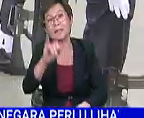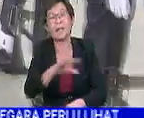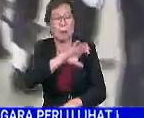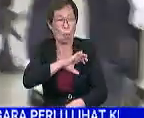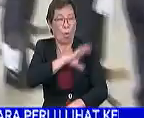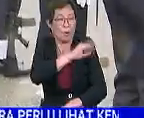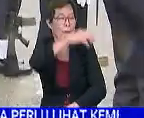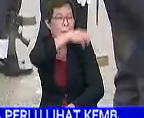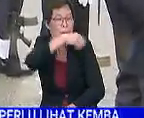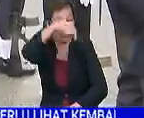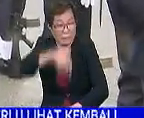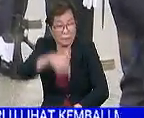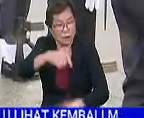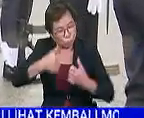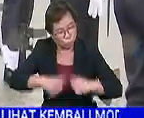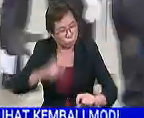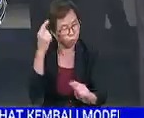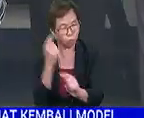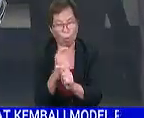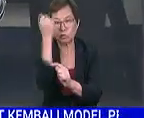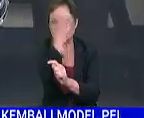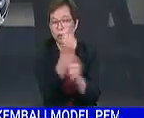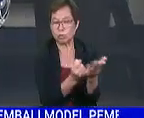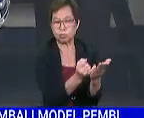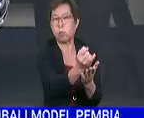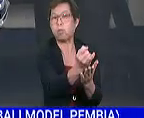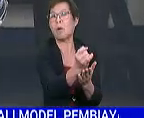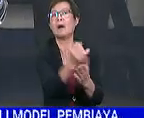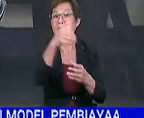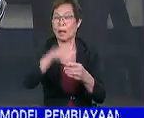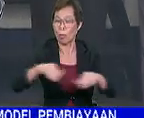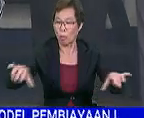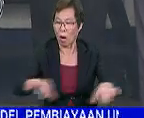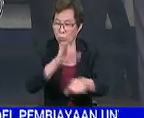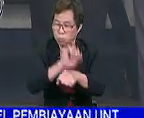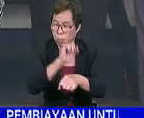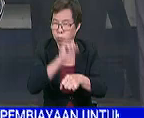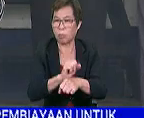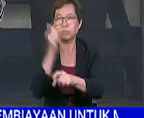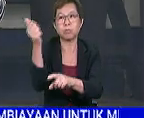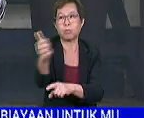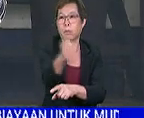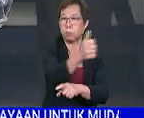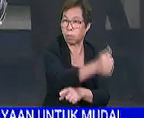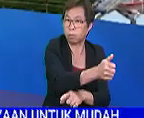anggota polis di negeri ini terus mengekalkan sikap integriti dalam menjalankan tugas